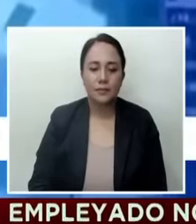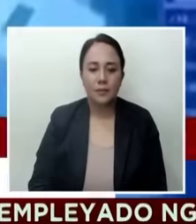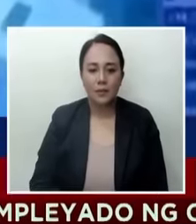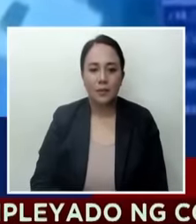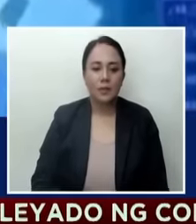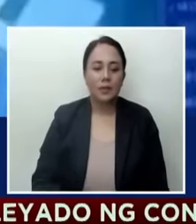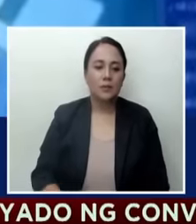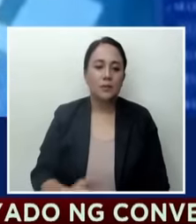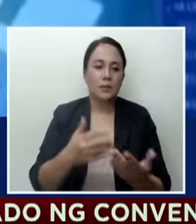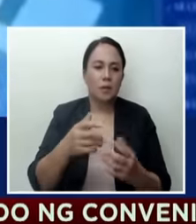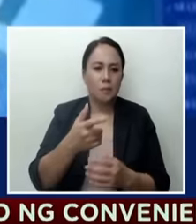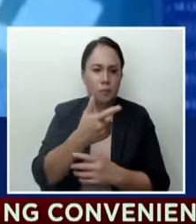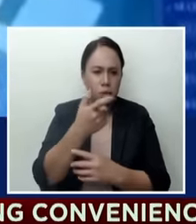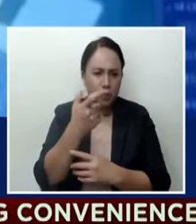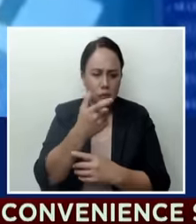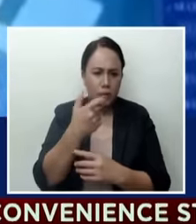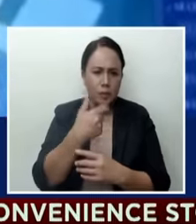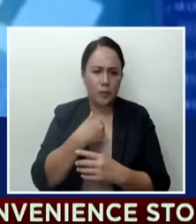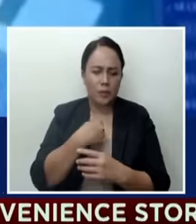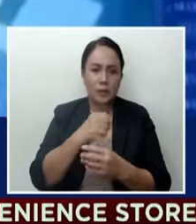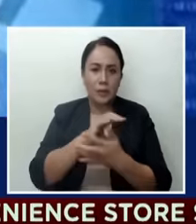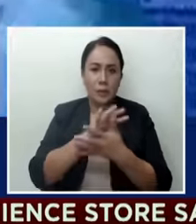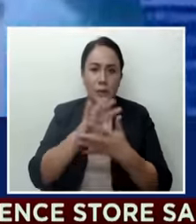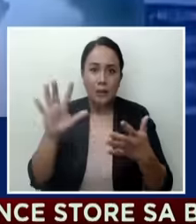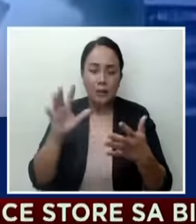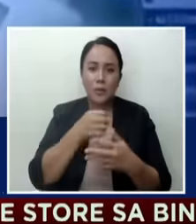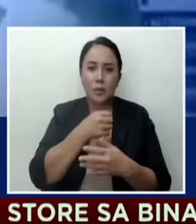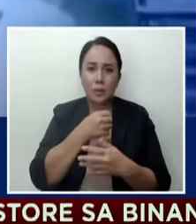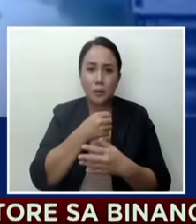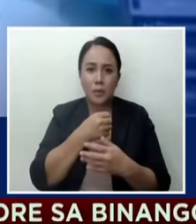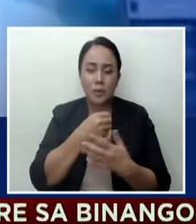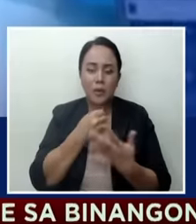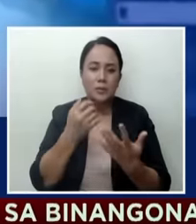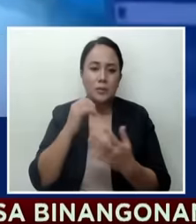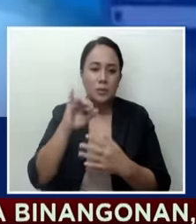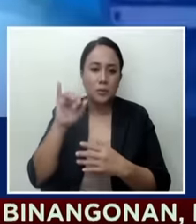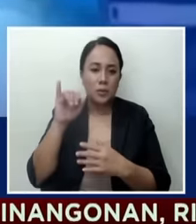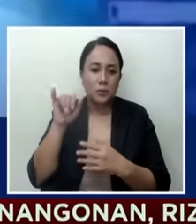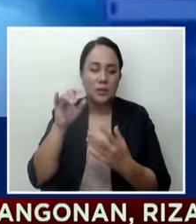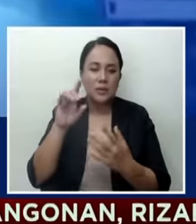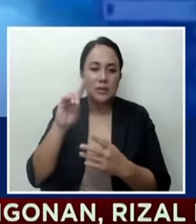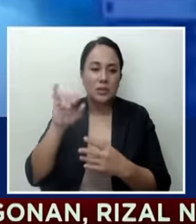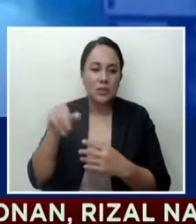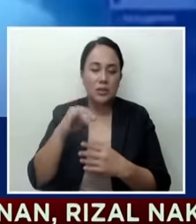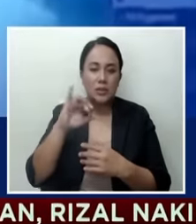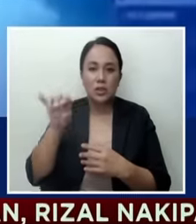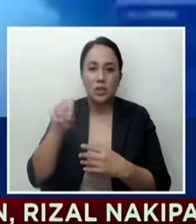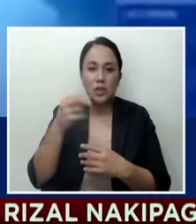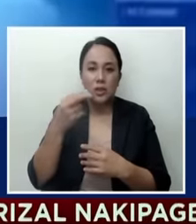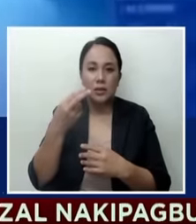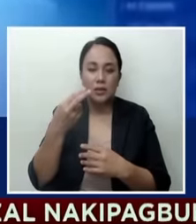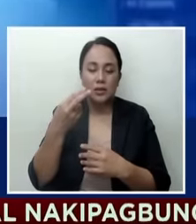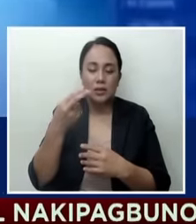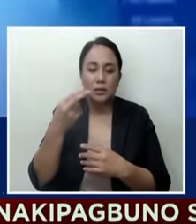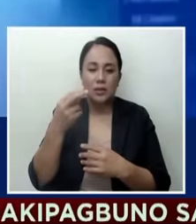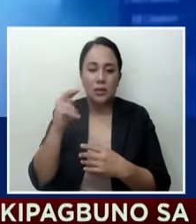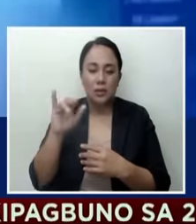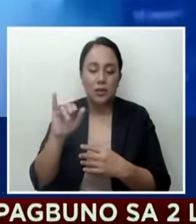Binulabog ng putok ng baril ang live broadcast ni Juan Humalon, o mas kilala bilang DJ Johnny Walker. Sa